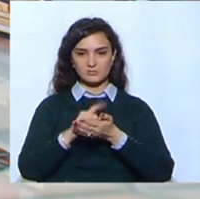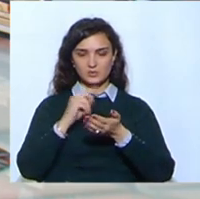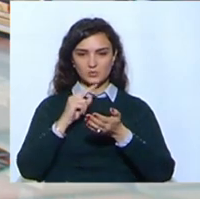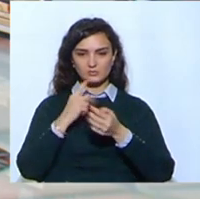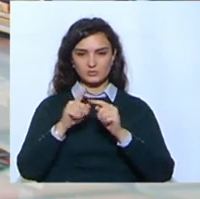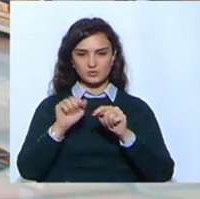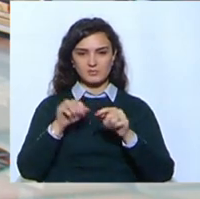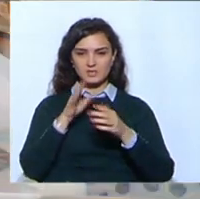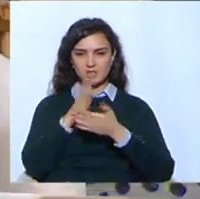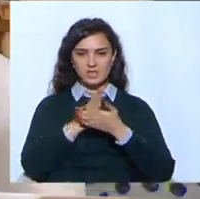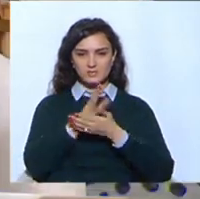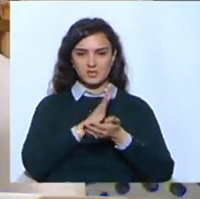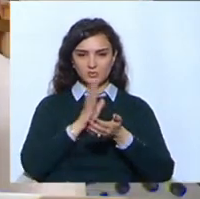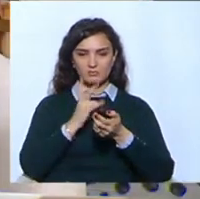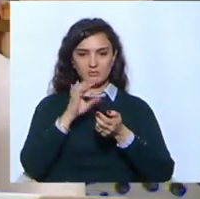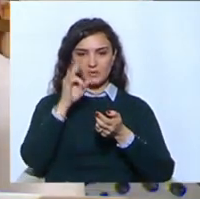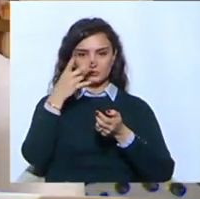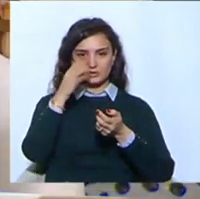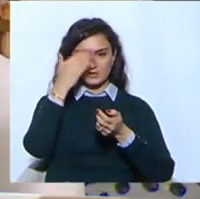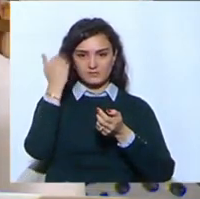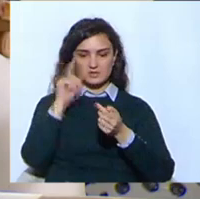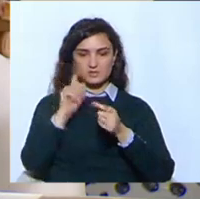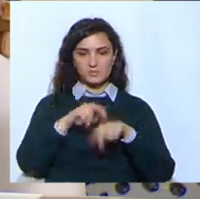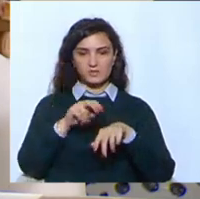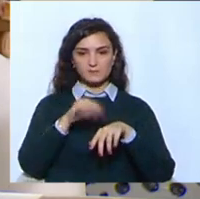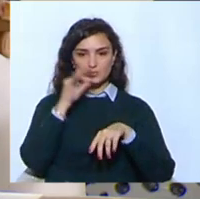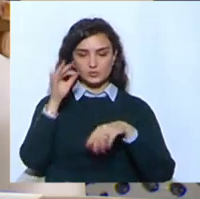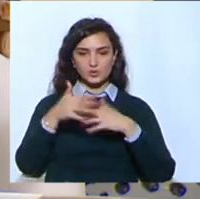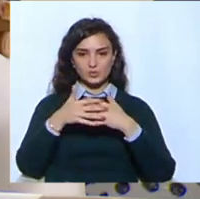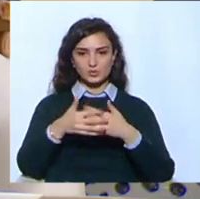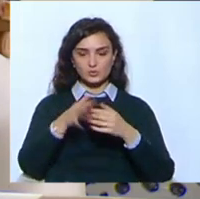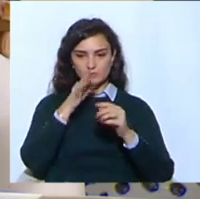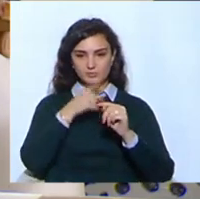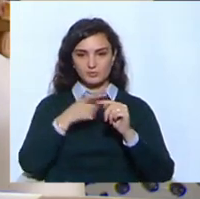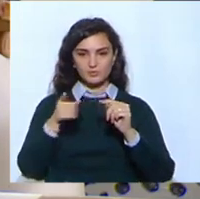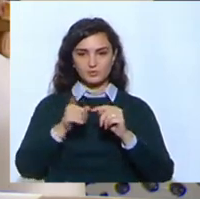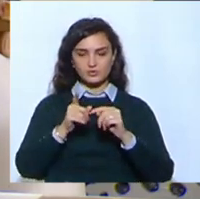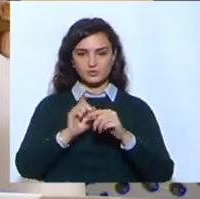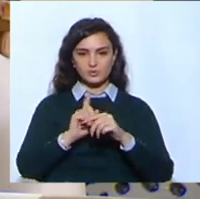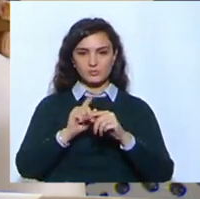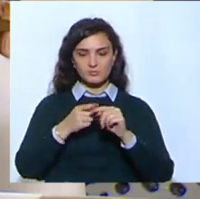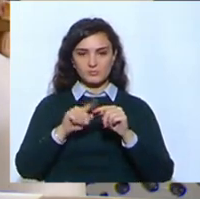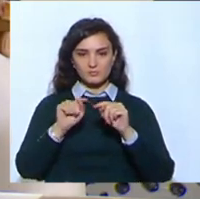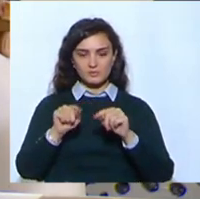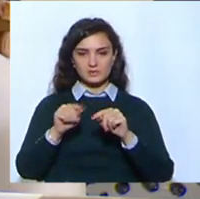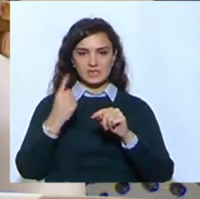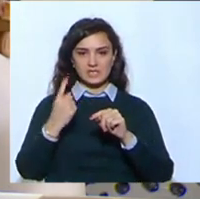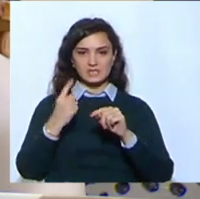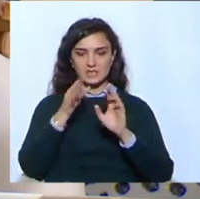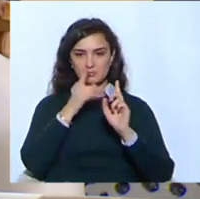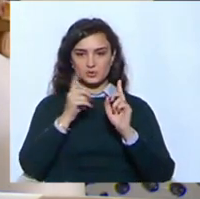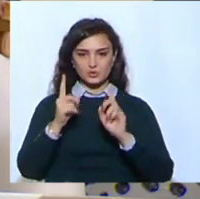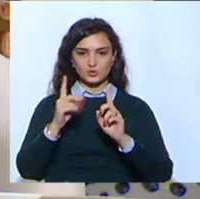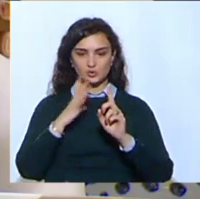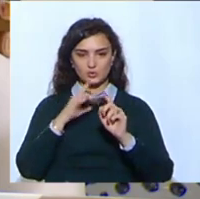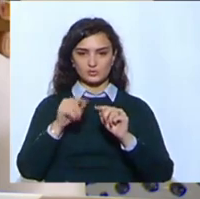შეიძლება არ ქონია წლებია, მაგრამ არ უნდა დაავიწყდეს პაციენტს, რომ უთხრას ექიმს ორსულობის პერიოდში ვიზიტზე, რომ პერიოდი აქვს, თუნდაც ერთი ეპიზოდი ჰქონდა